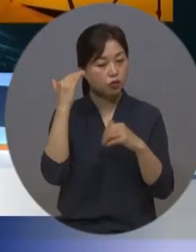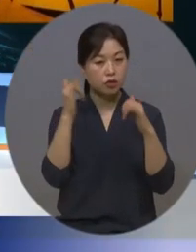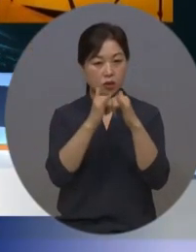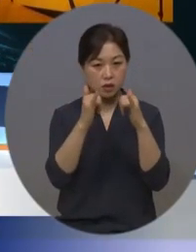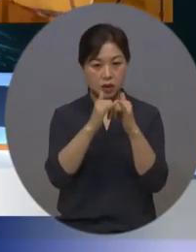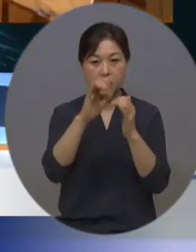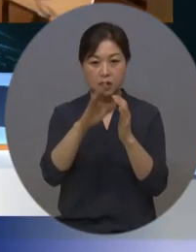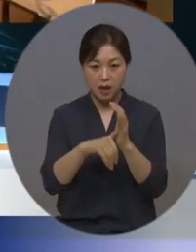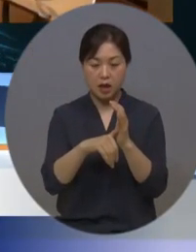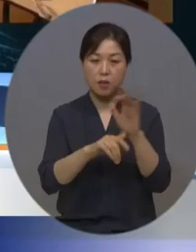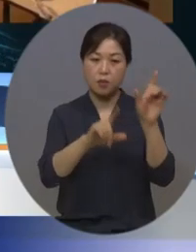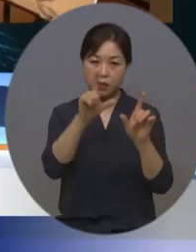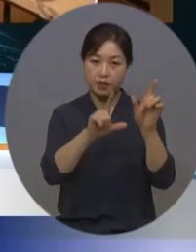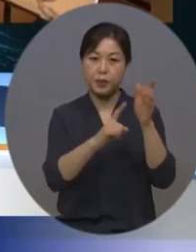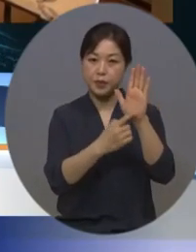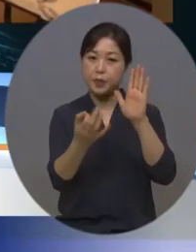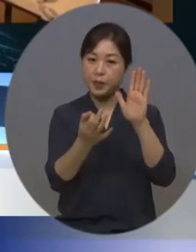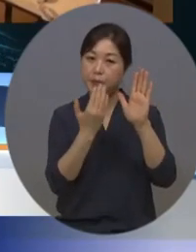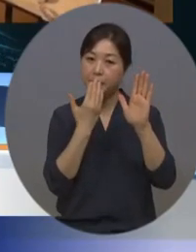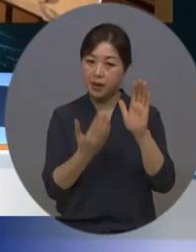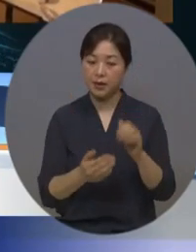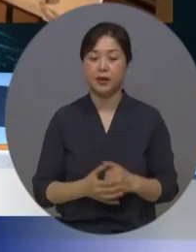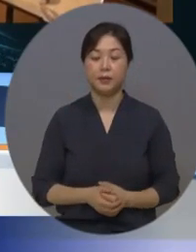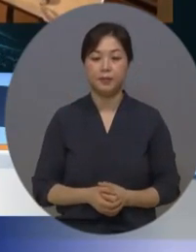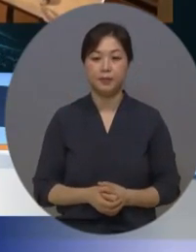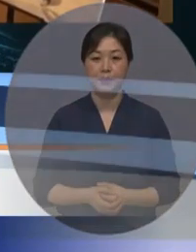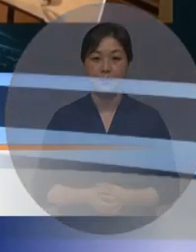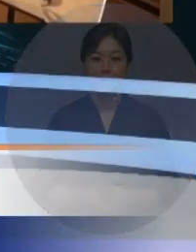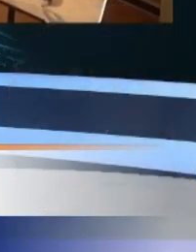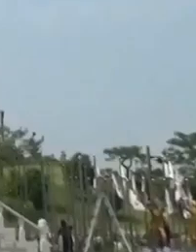담겨 있는데요. 자세한 소식 최정은 기자가 전합니다.